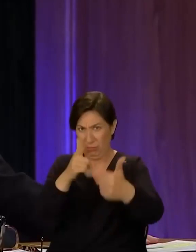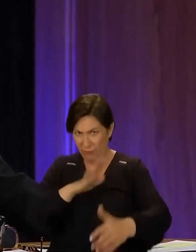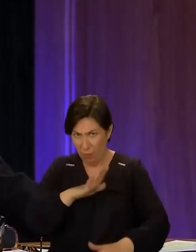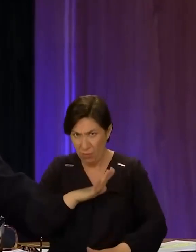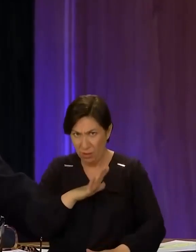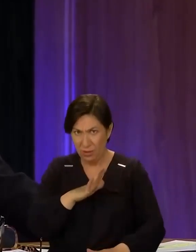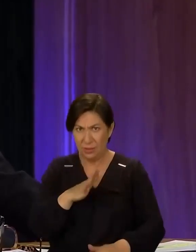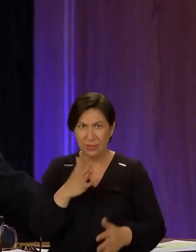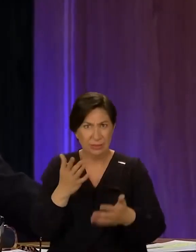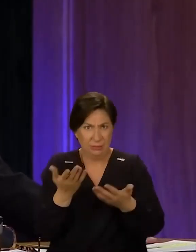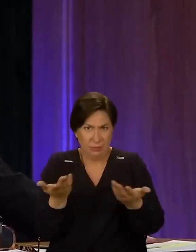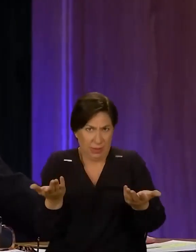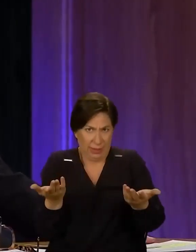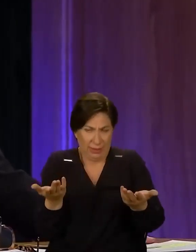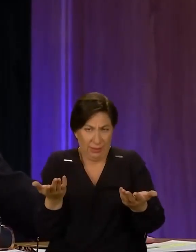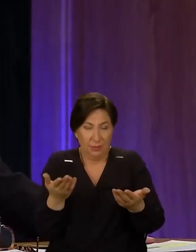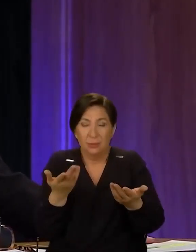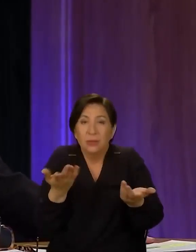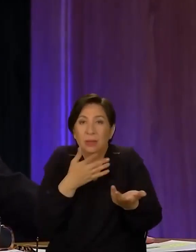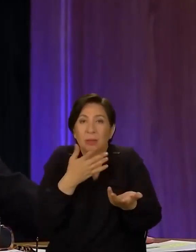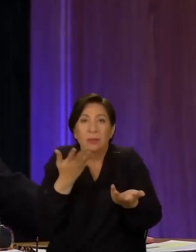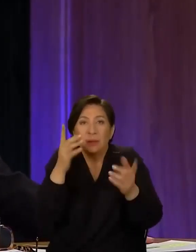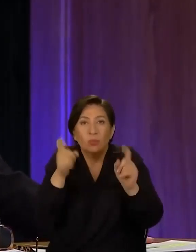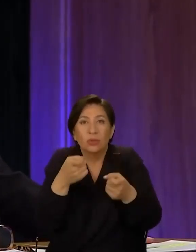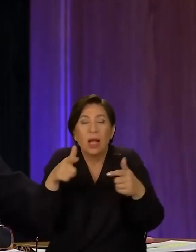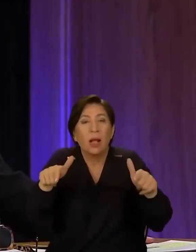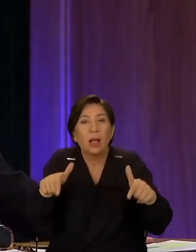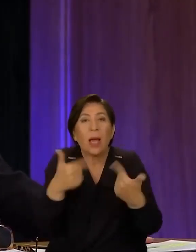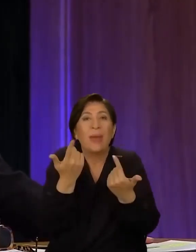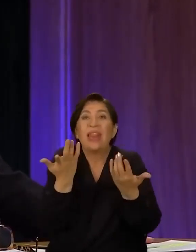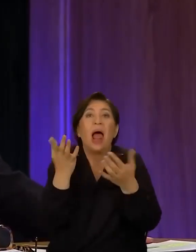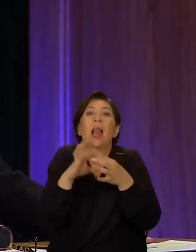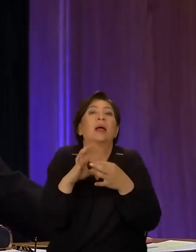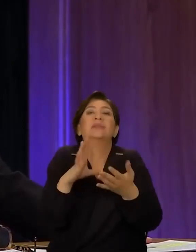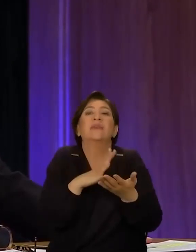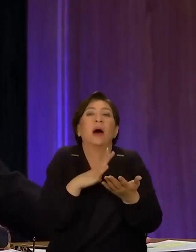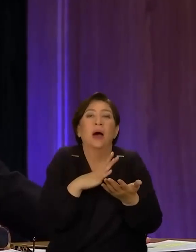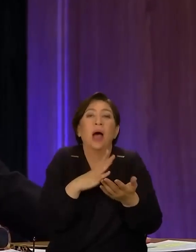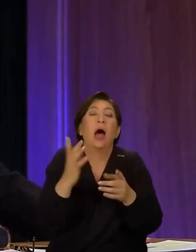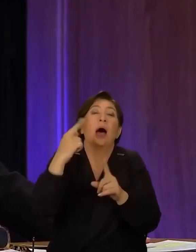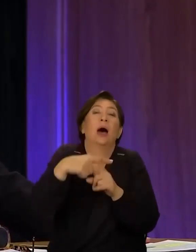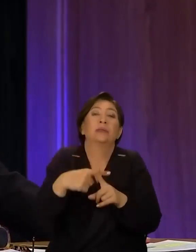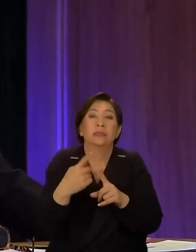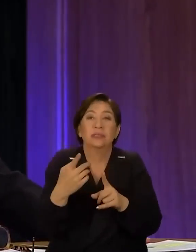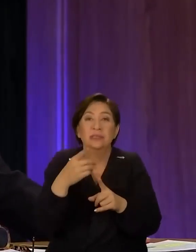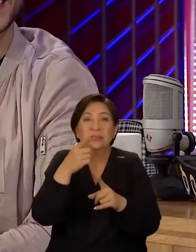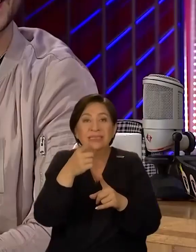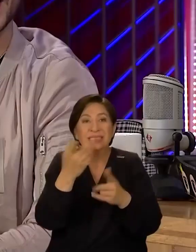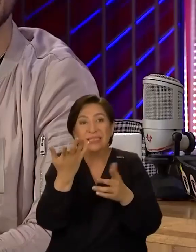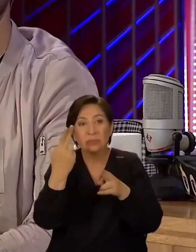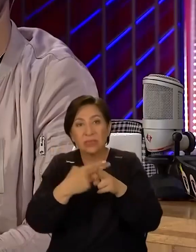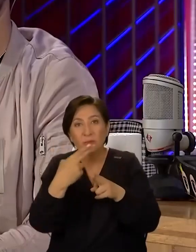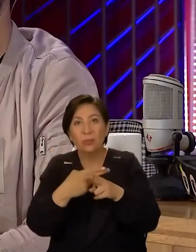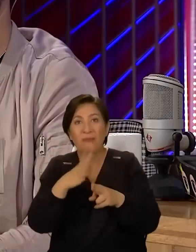kamera açıyorlar mı? Neden? Lan nereden biliyorsun yani kamera açmak ne demek? Ayrıca da yani senin nasıl